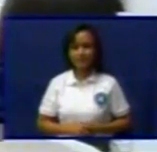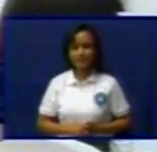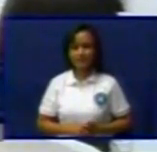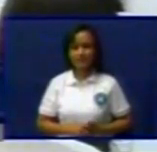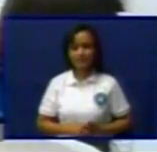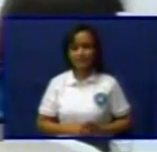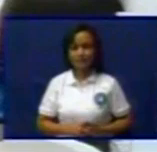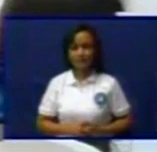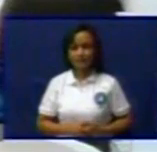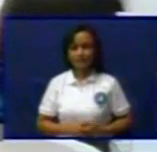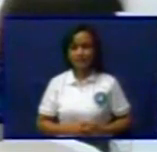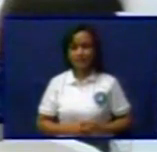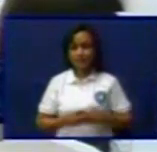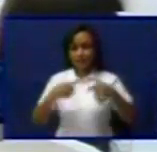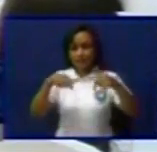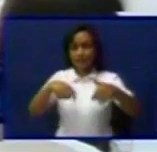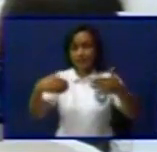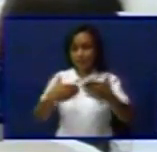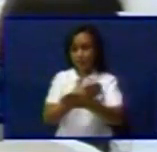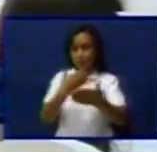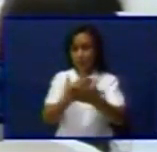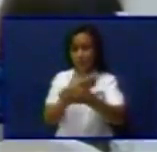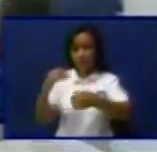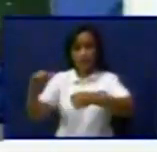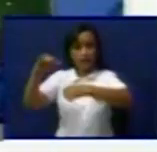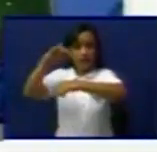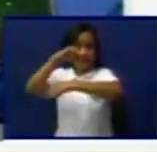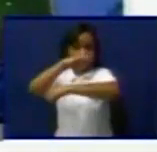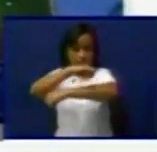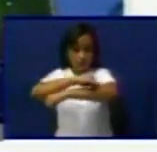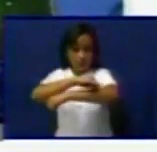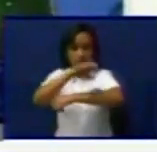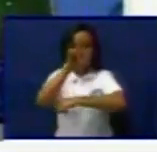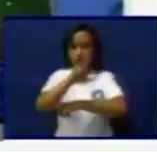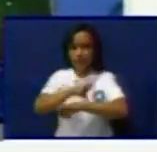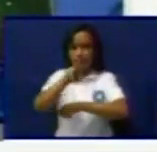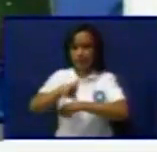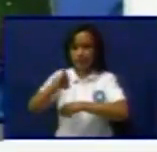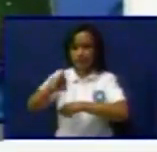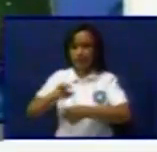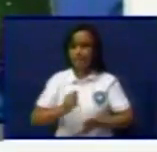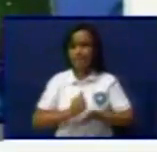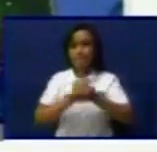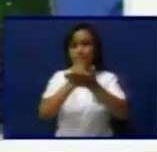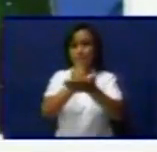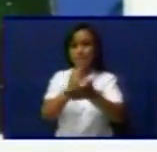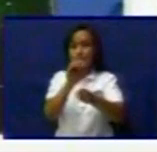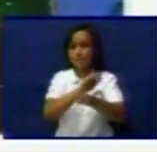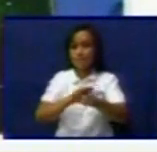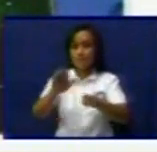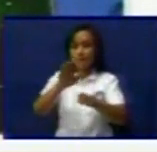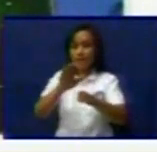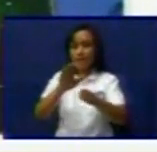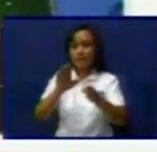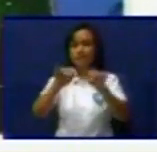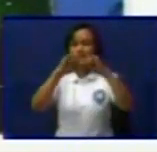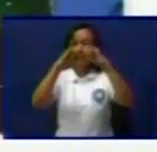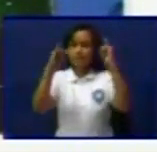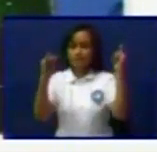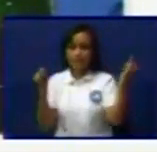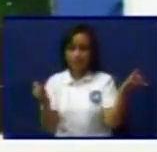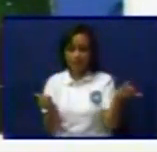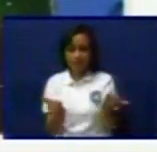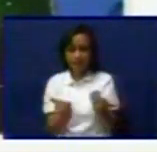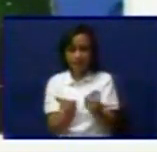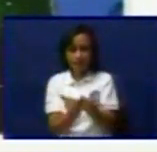那么新建里瓦斯机场以后，原来的既有的马拉瓜机场的功能维持不变。那么新建的里瓦斯机场主要是服务于中远程的国际航线。 Este nuevo aeropuerto en Rivas servirá principalmente para rutas internacionales